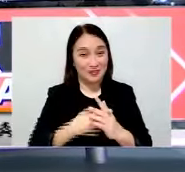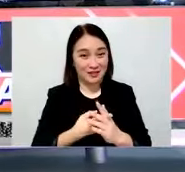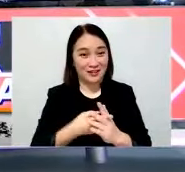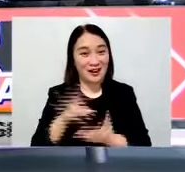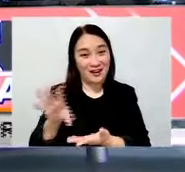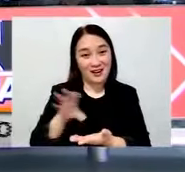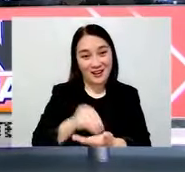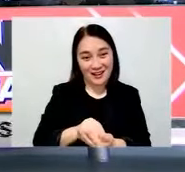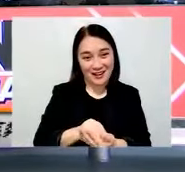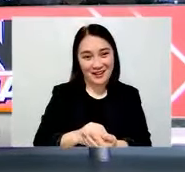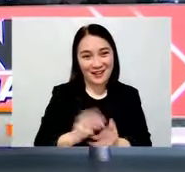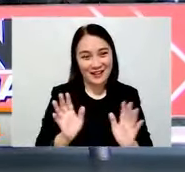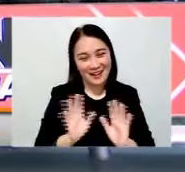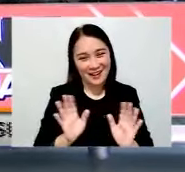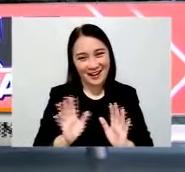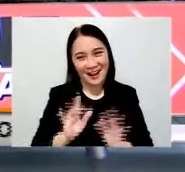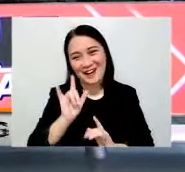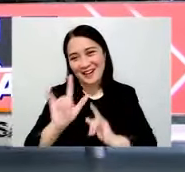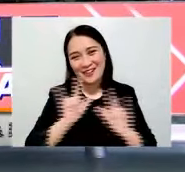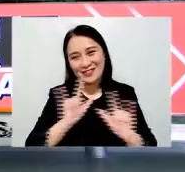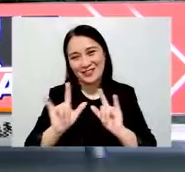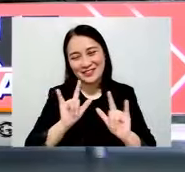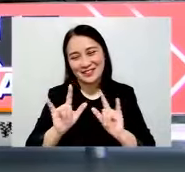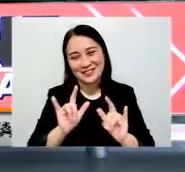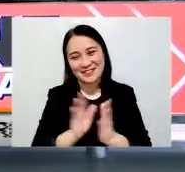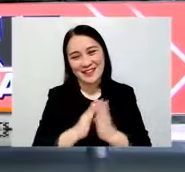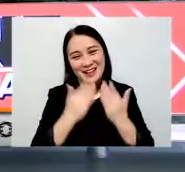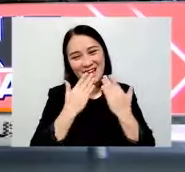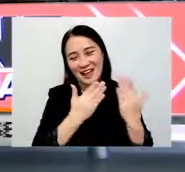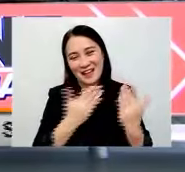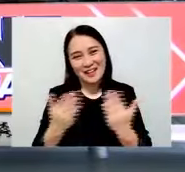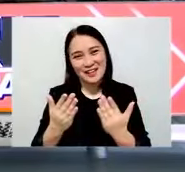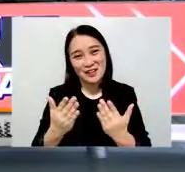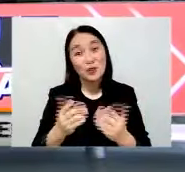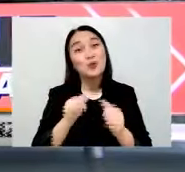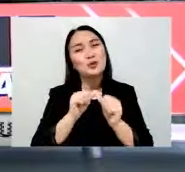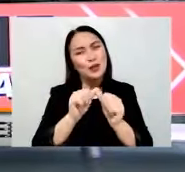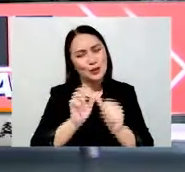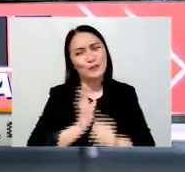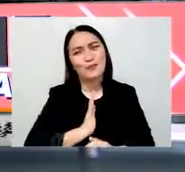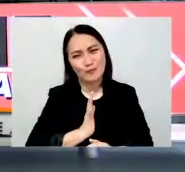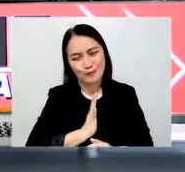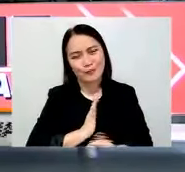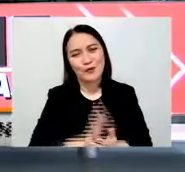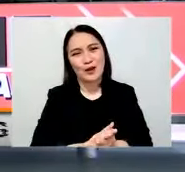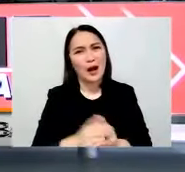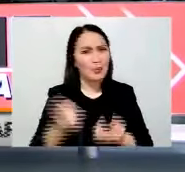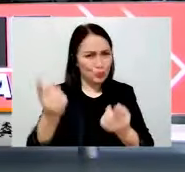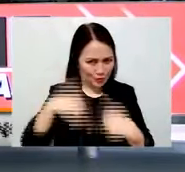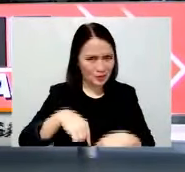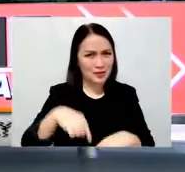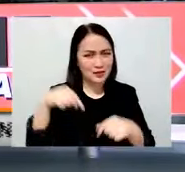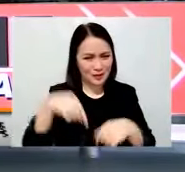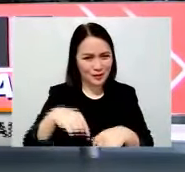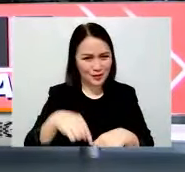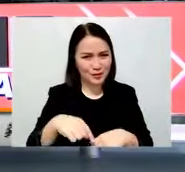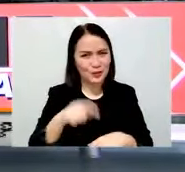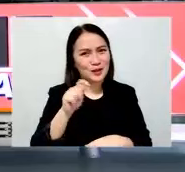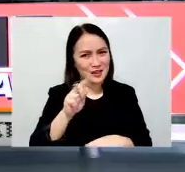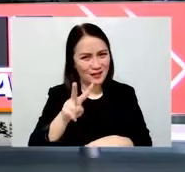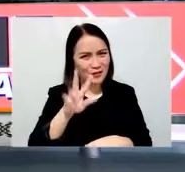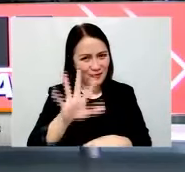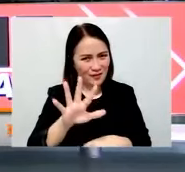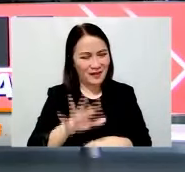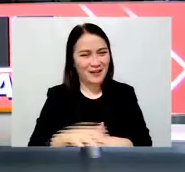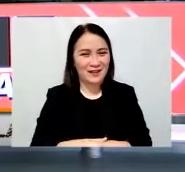bri I love you thank you thank you pakabait ka Dalaw ka dito Oo pwede pwede pwede